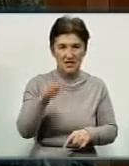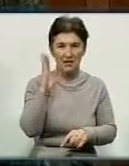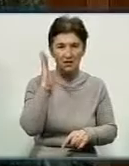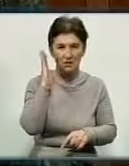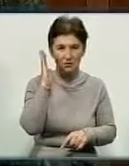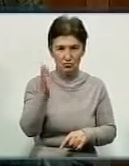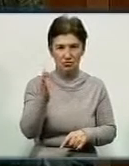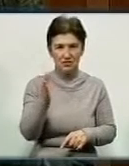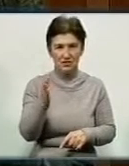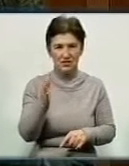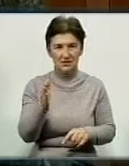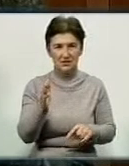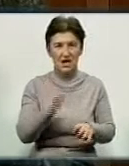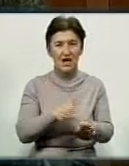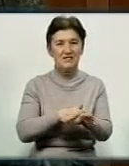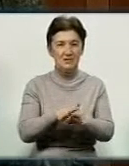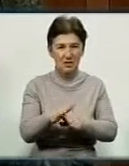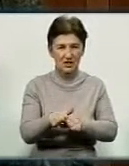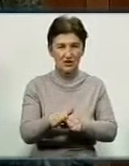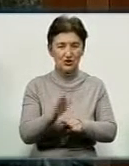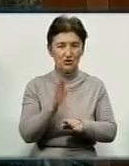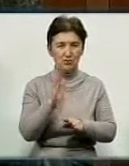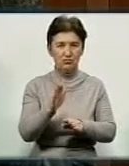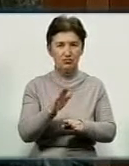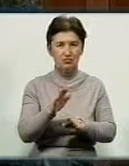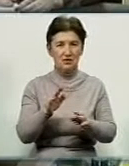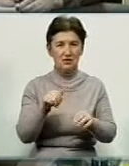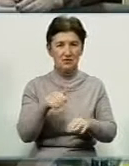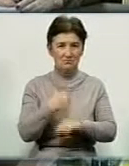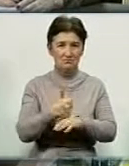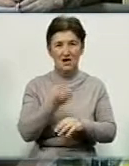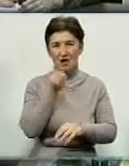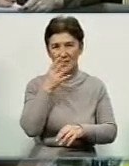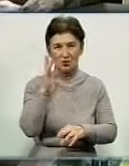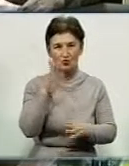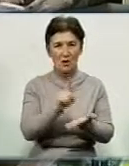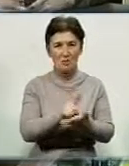збережені, то це буде запорукою майбутніх достойних пенсій і соціального спокою.